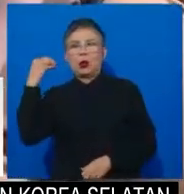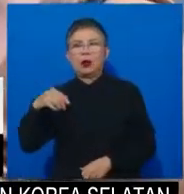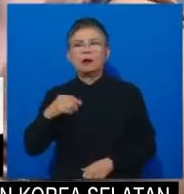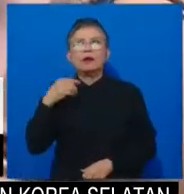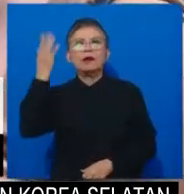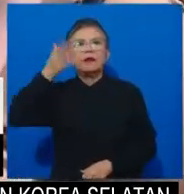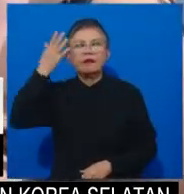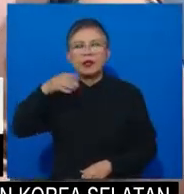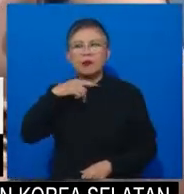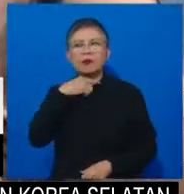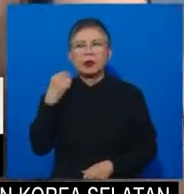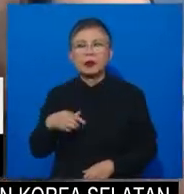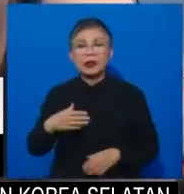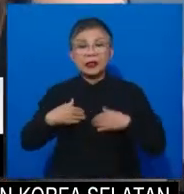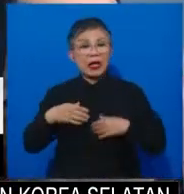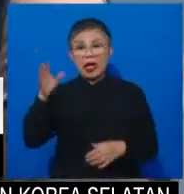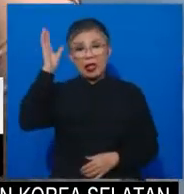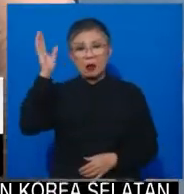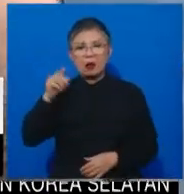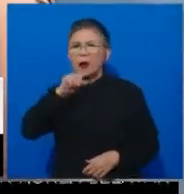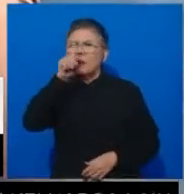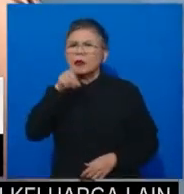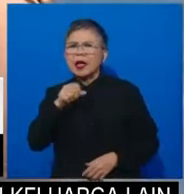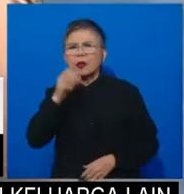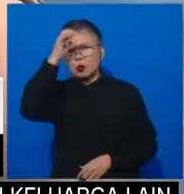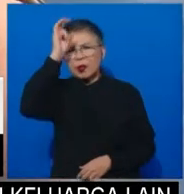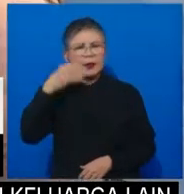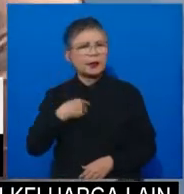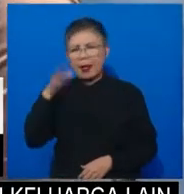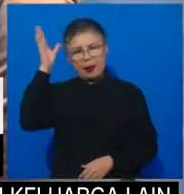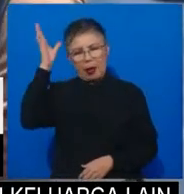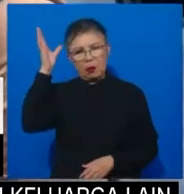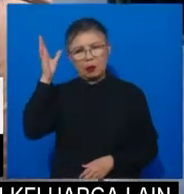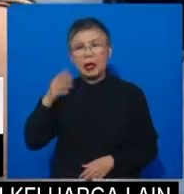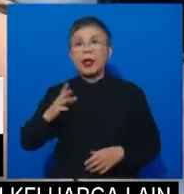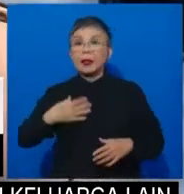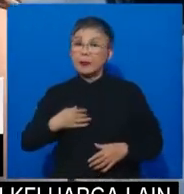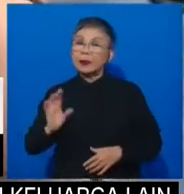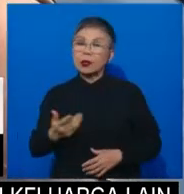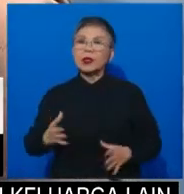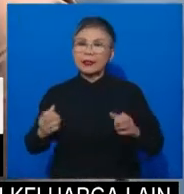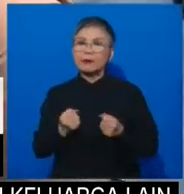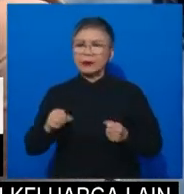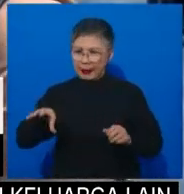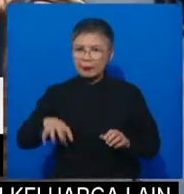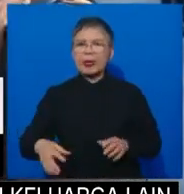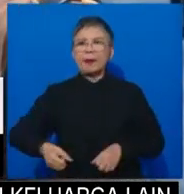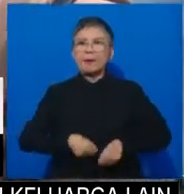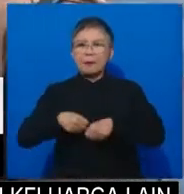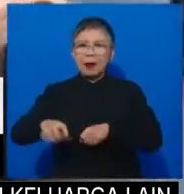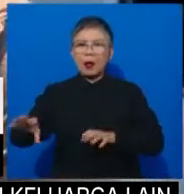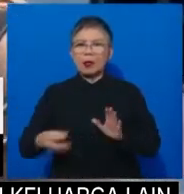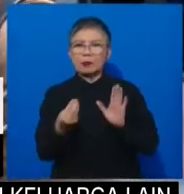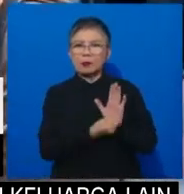Aku belum tahu ya persiapan pertanyaannya seperti apa saja, tapi yang pasti aku sudah menyiapkan diri dan bukti untuk kuberikan dan